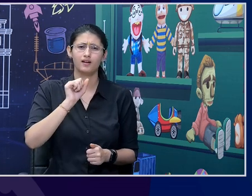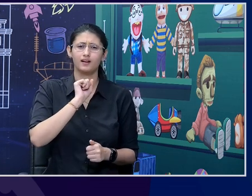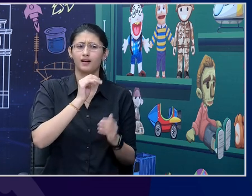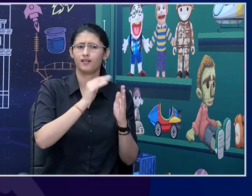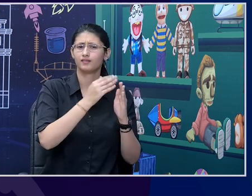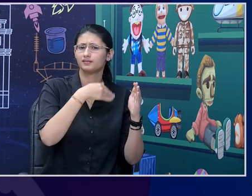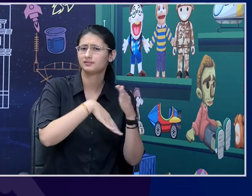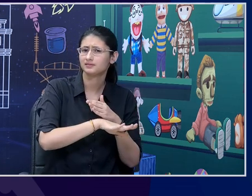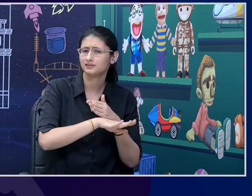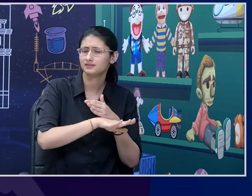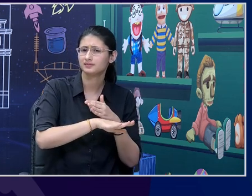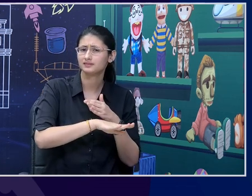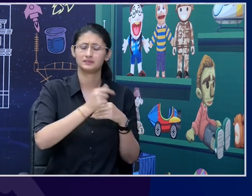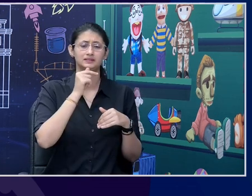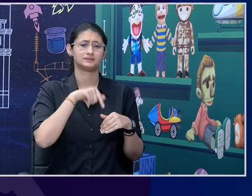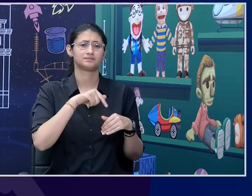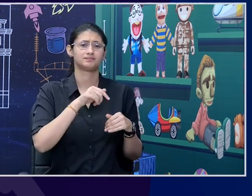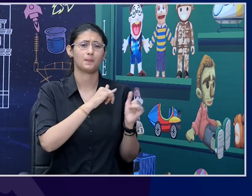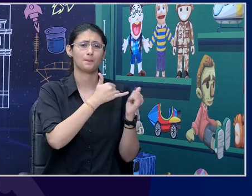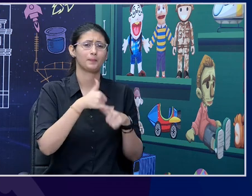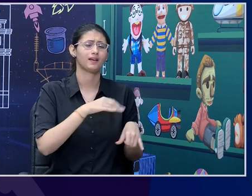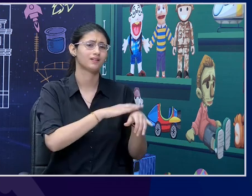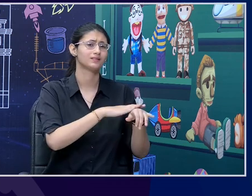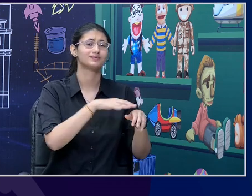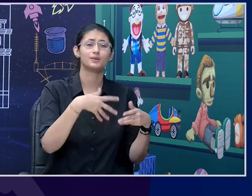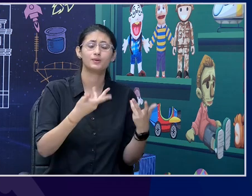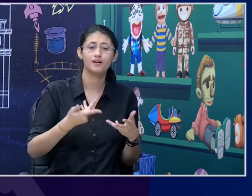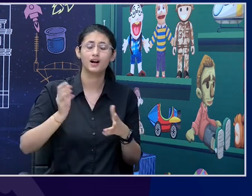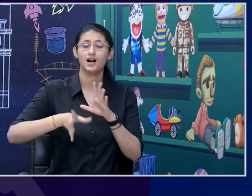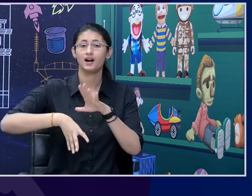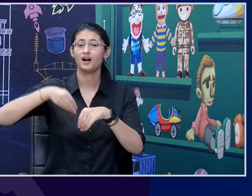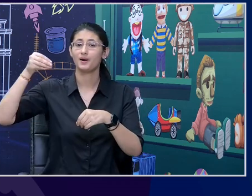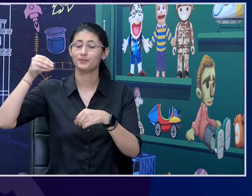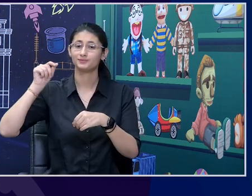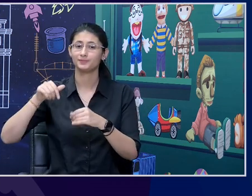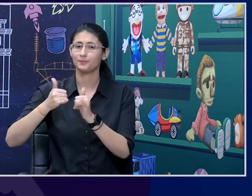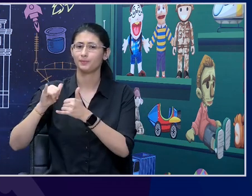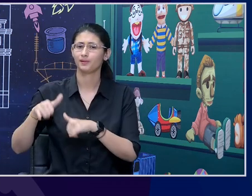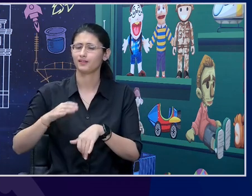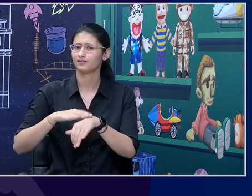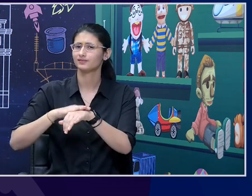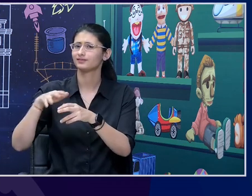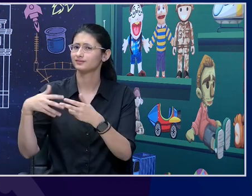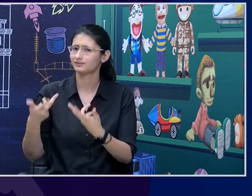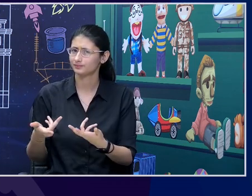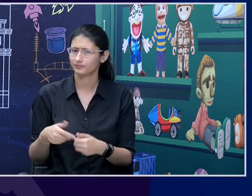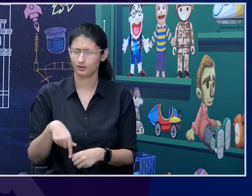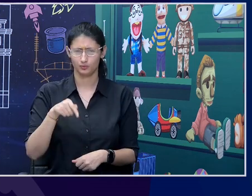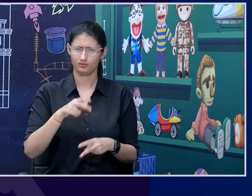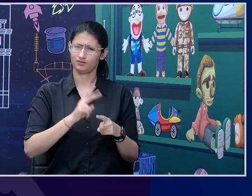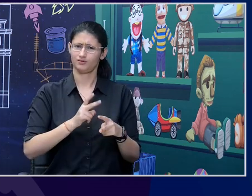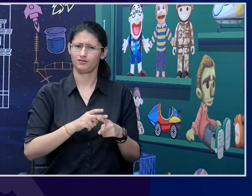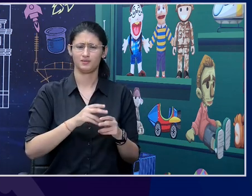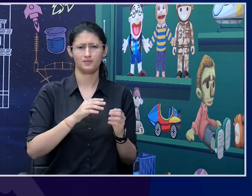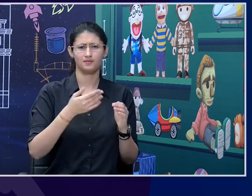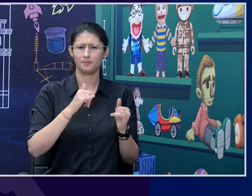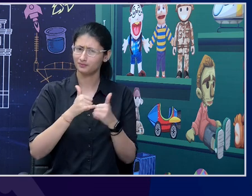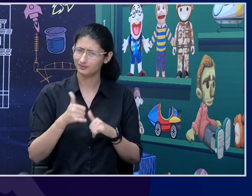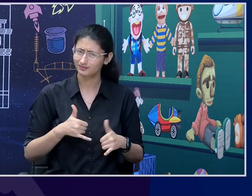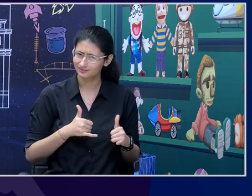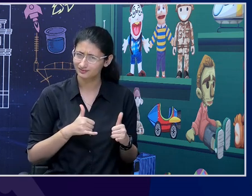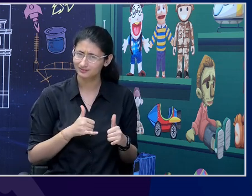किन खेलों को उन्हें खेलने के लिए बाहर जाना पड़ता था और क्या आप अभी भी उन खेलों को खेल रहे हैं तो